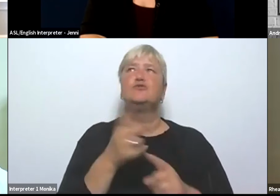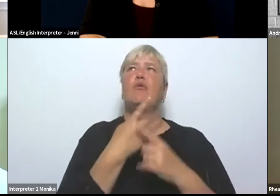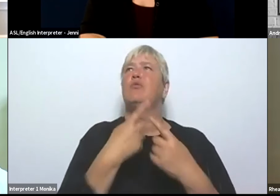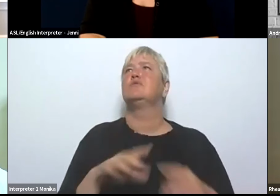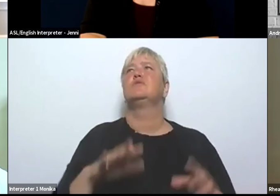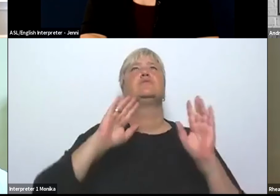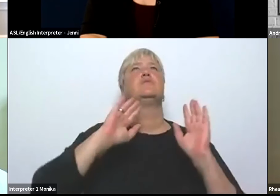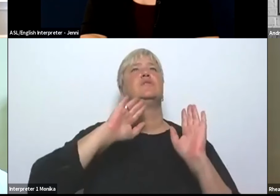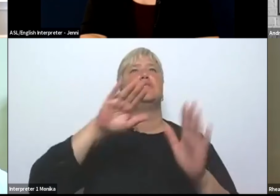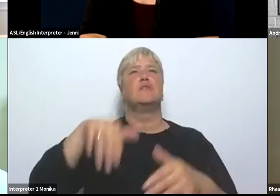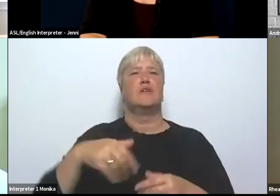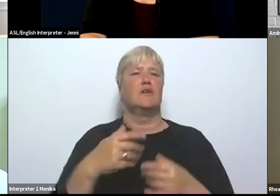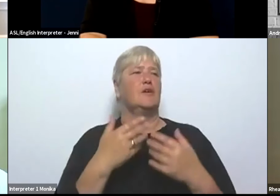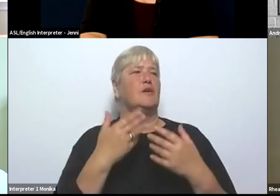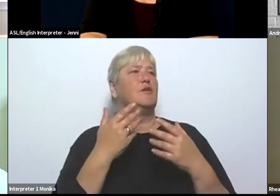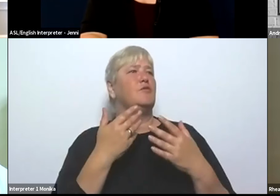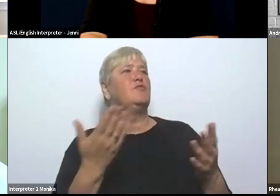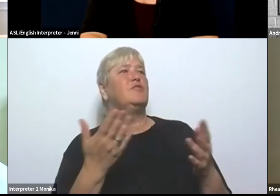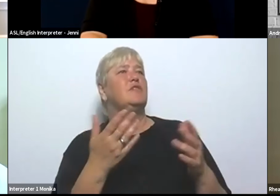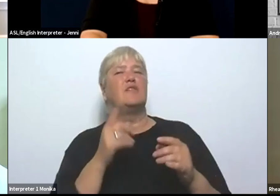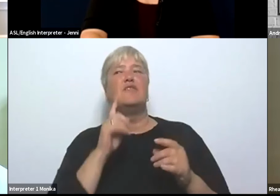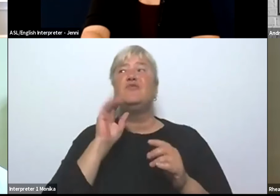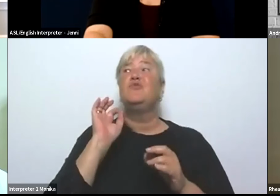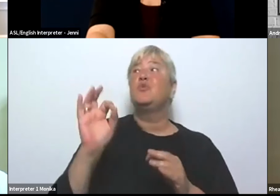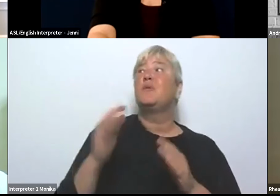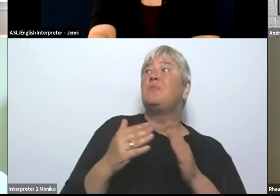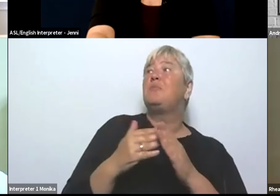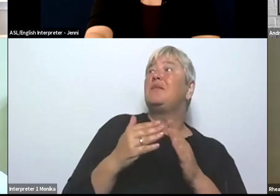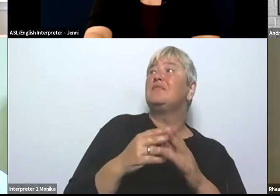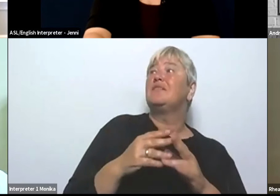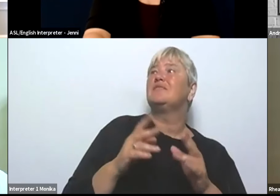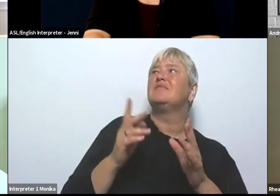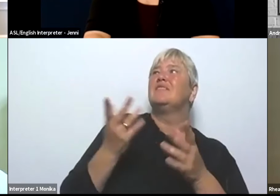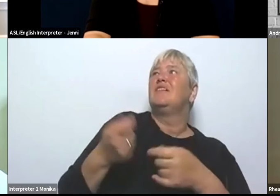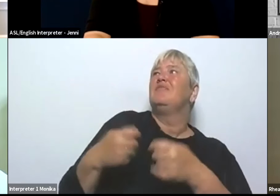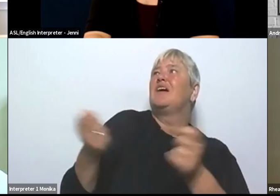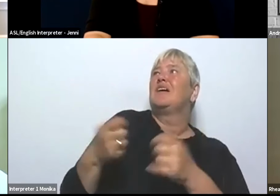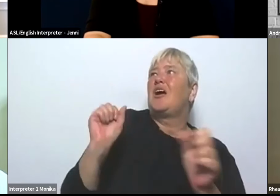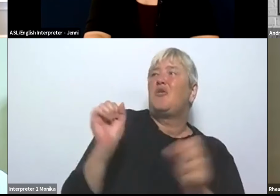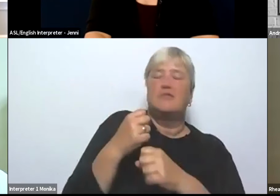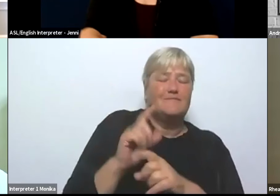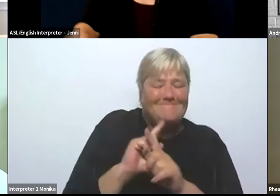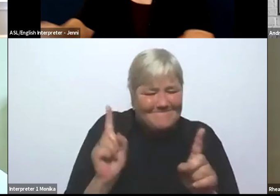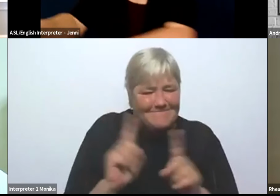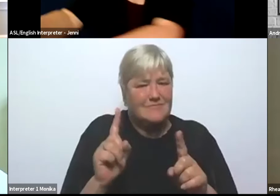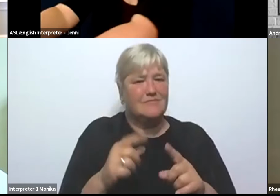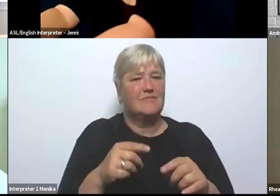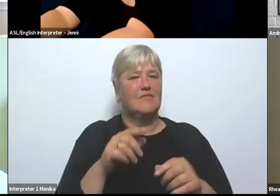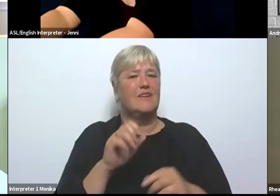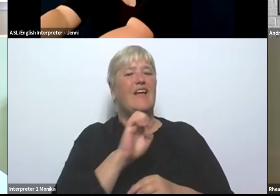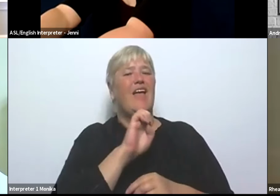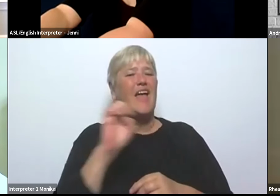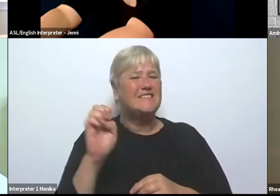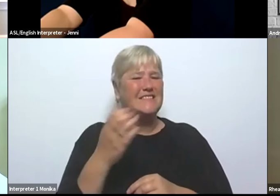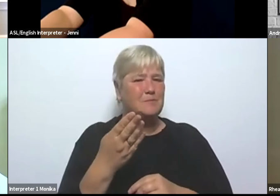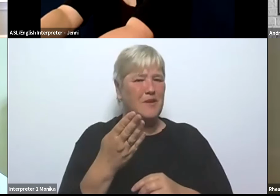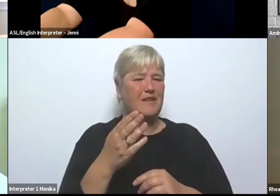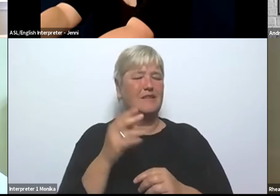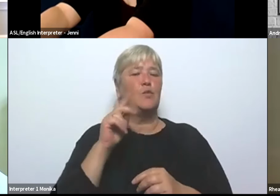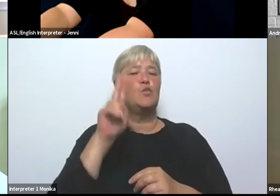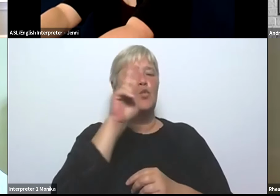ein Nischenprodukt und als ein Sidestep gesehen werden. Accessibility und Universal Design